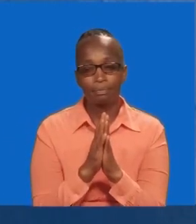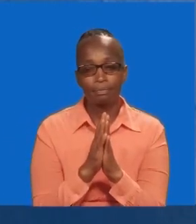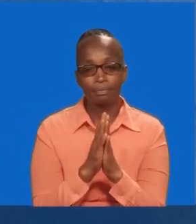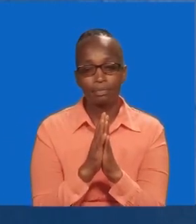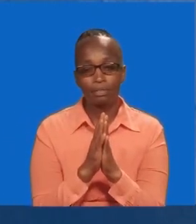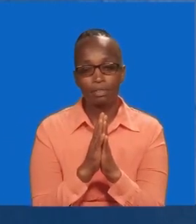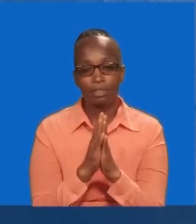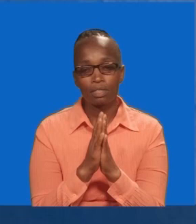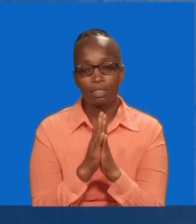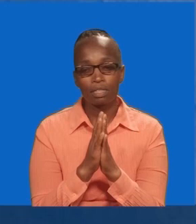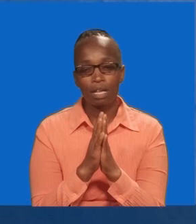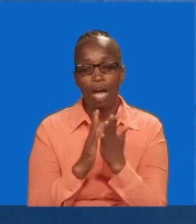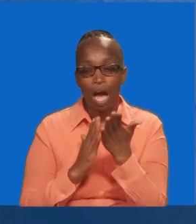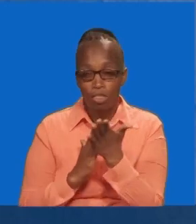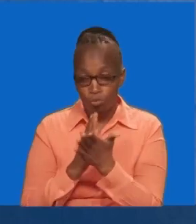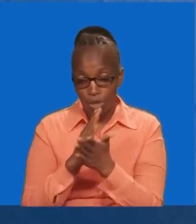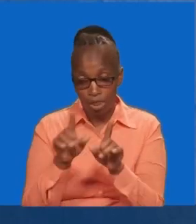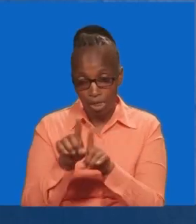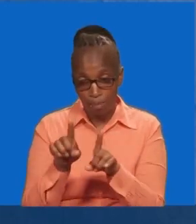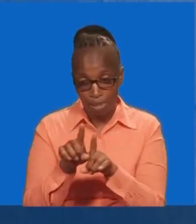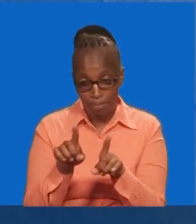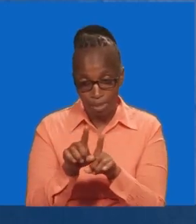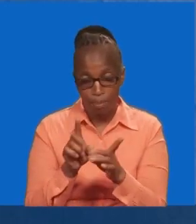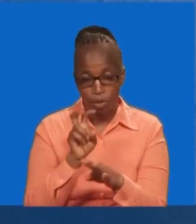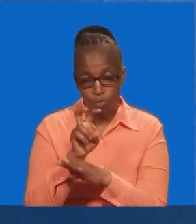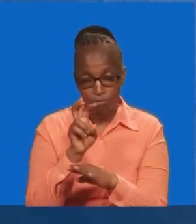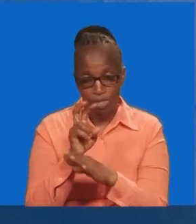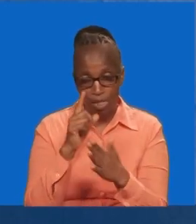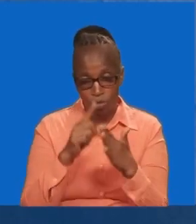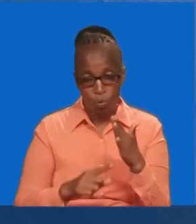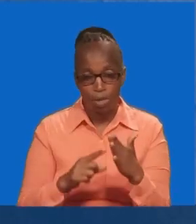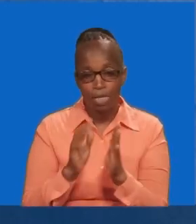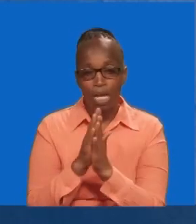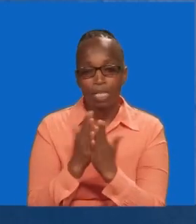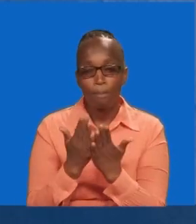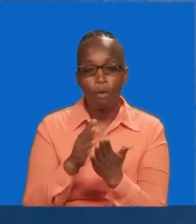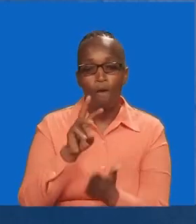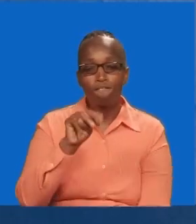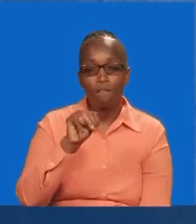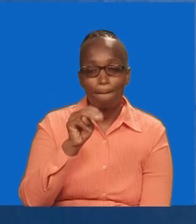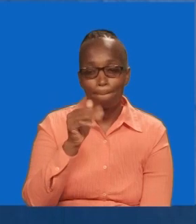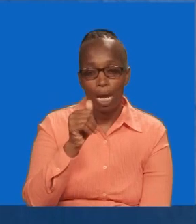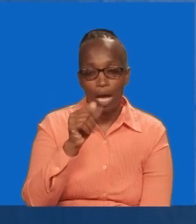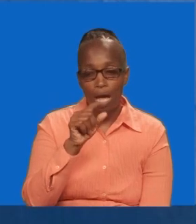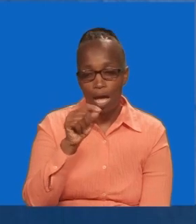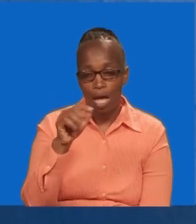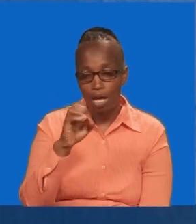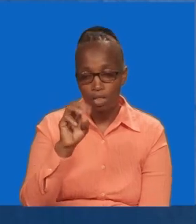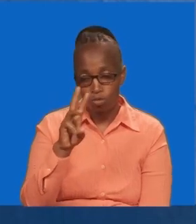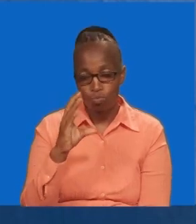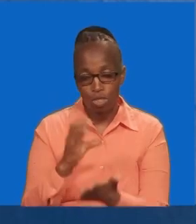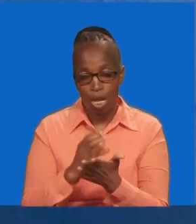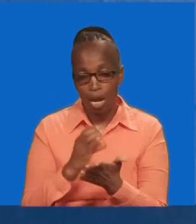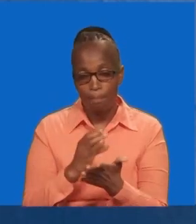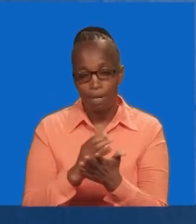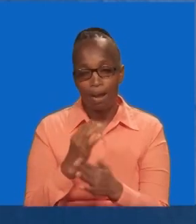Na kwa njia hiyo tunaona in Matthew chapter number 4